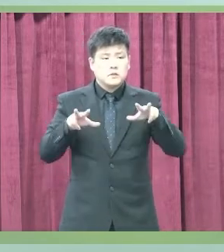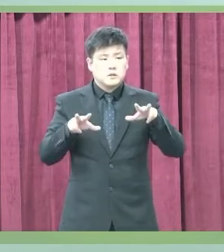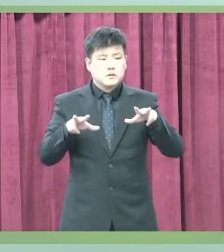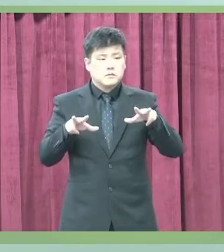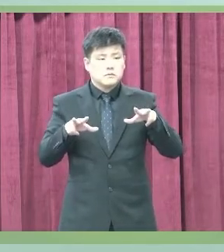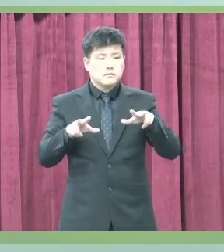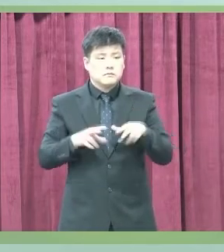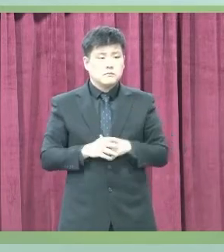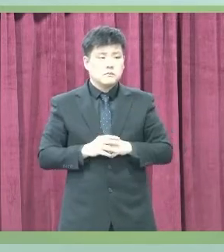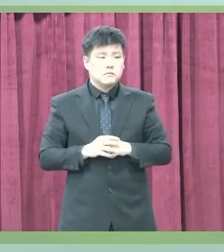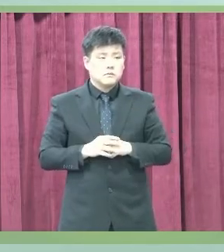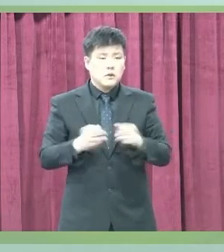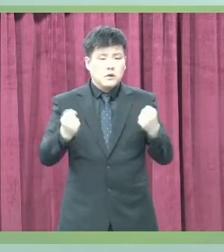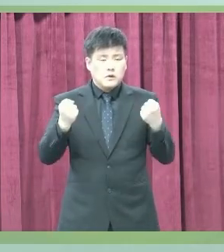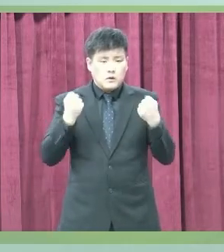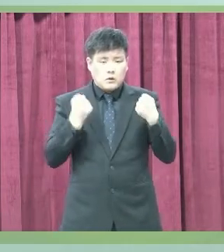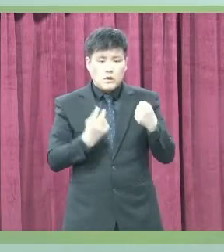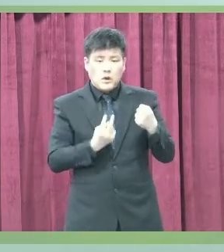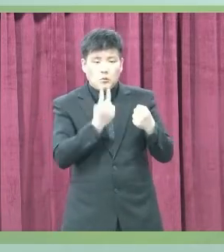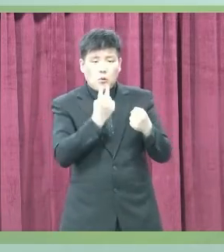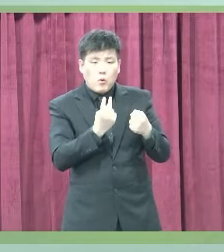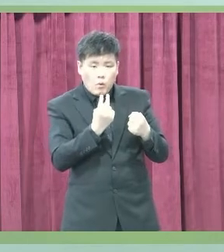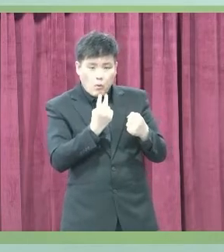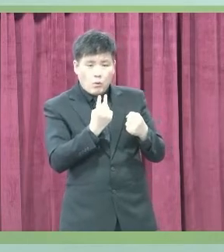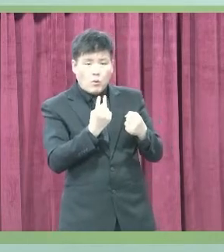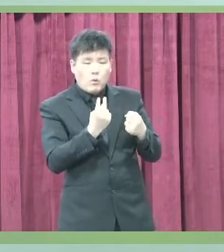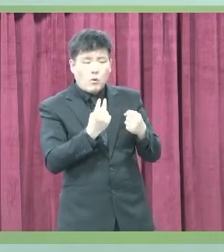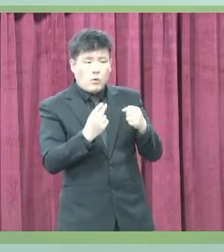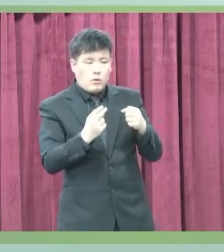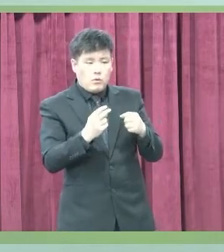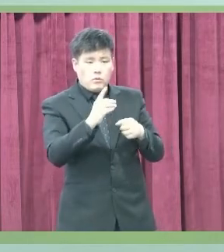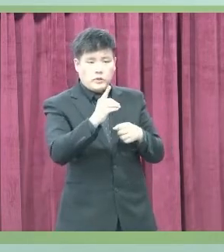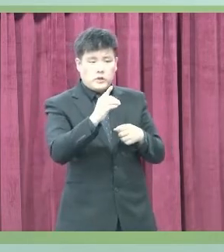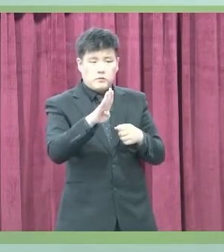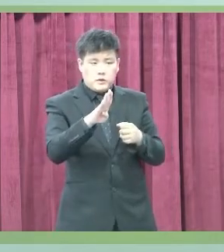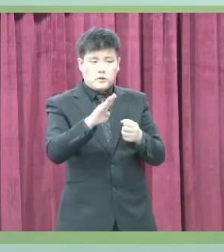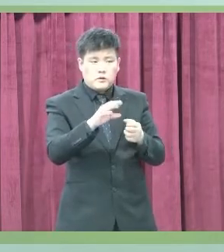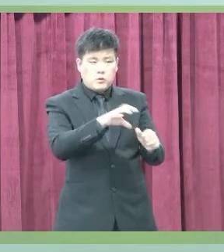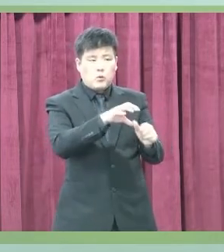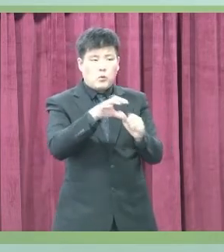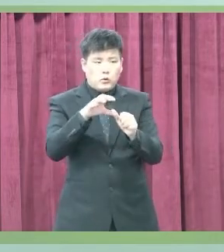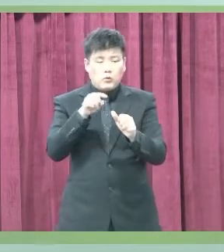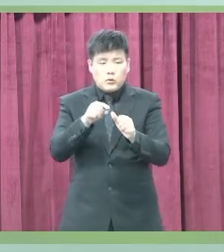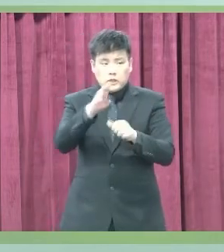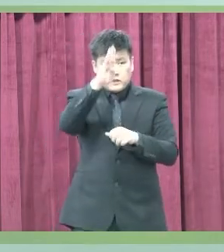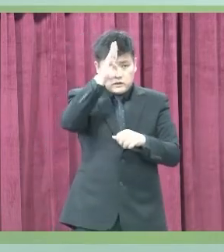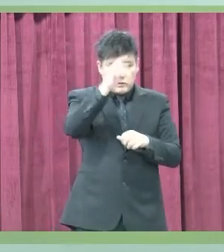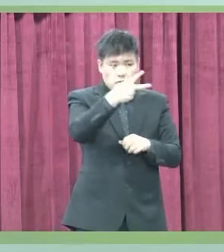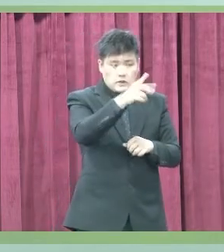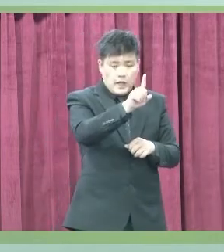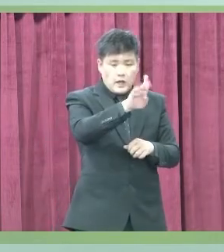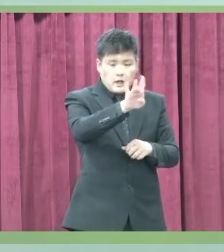이제 그 건강보험 데이터를 이용했고요. 지금 질병을 다빈도 질환하고 동반 질환이라고